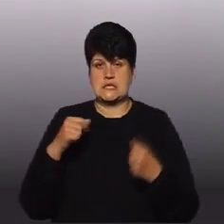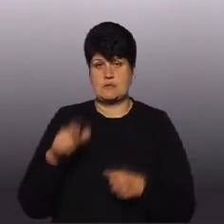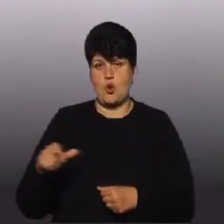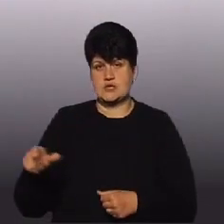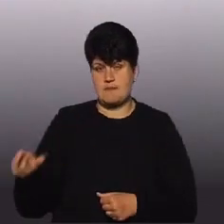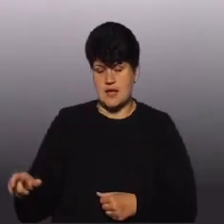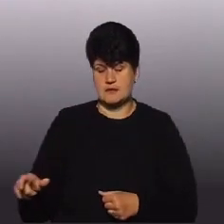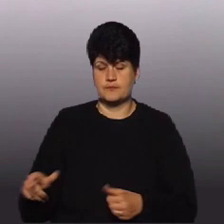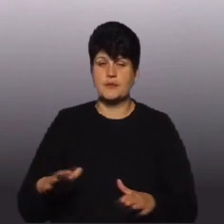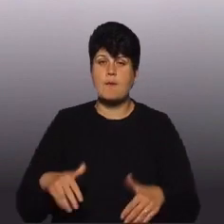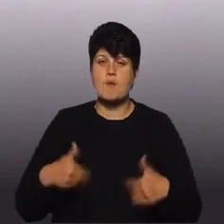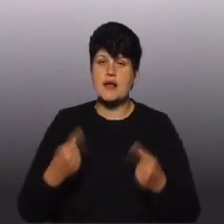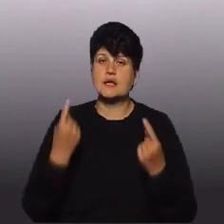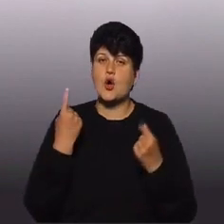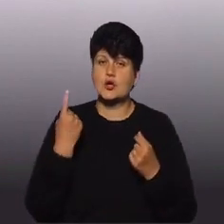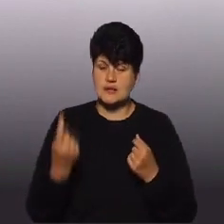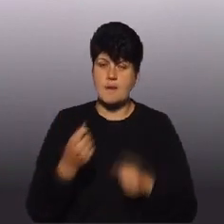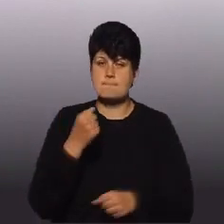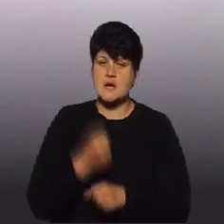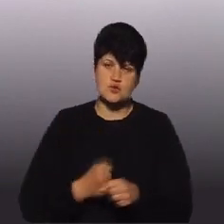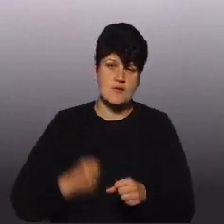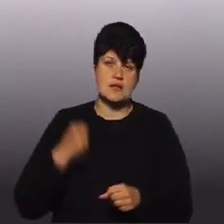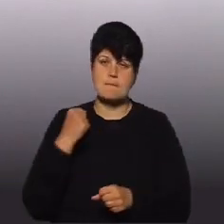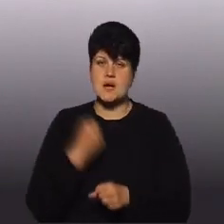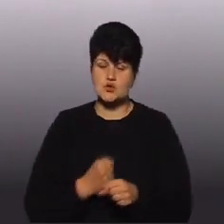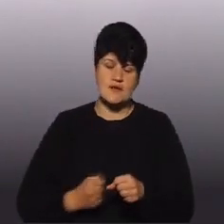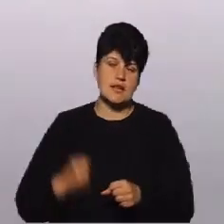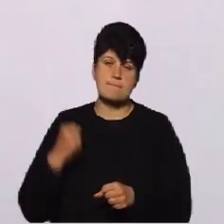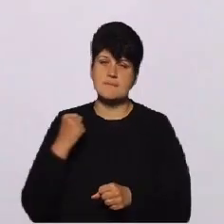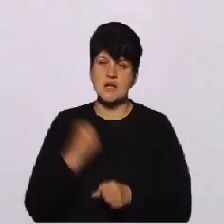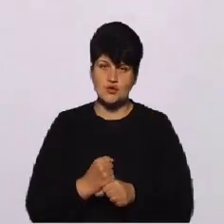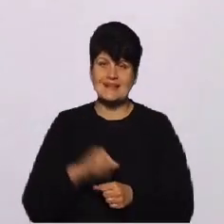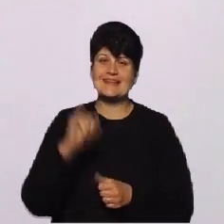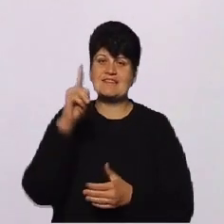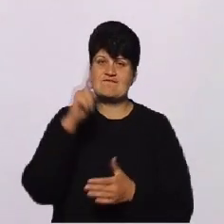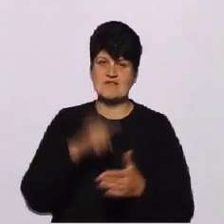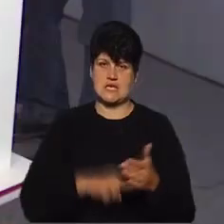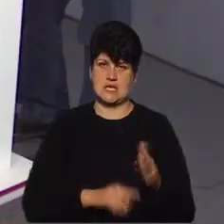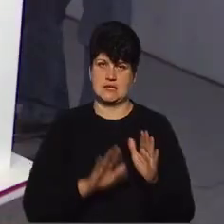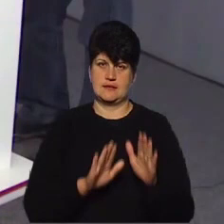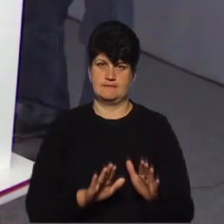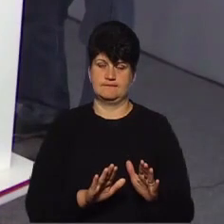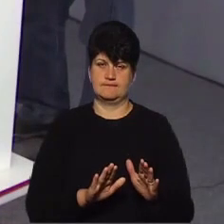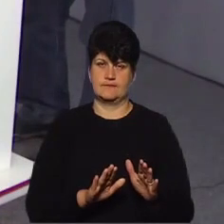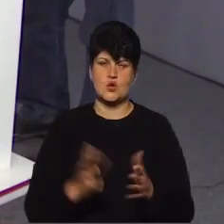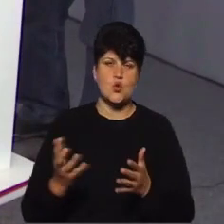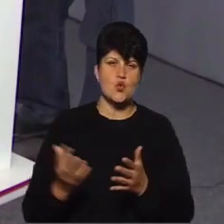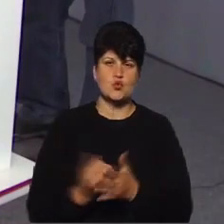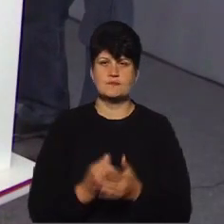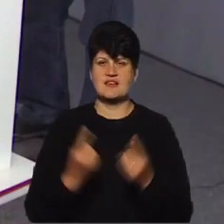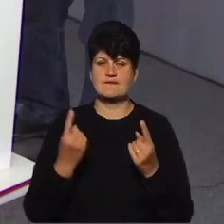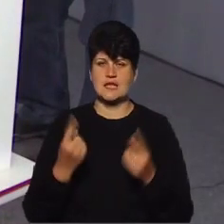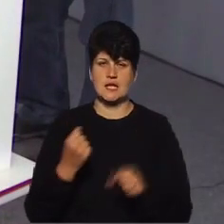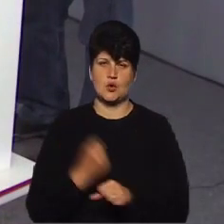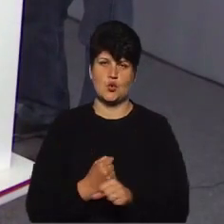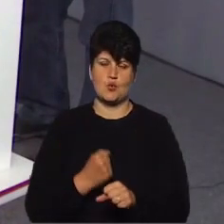– працювати, працювати, працювати і вірити. Тобто успіх в великій роботі, так? Так. Дуже вам